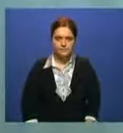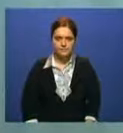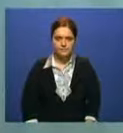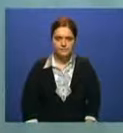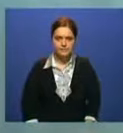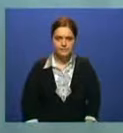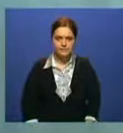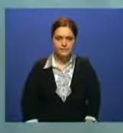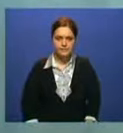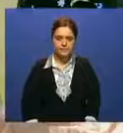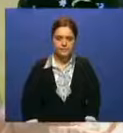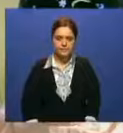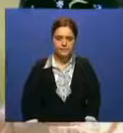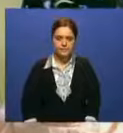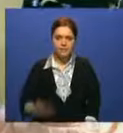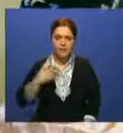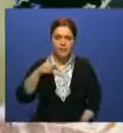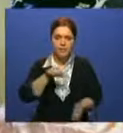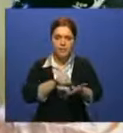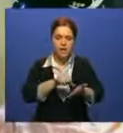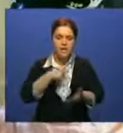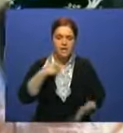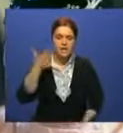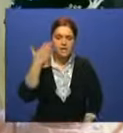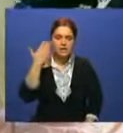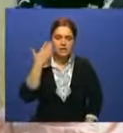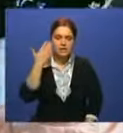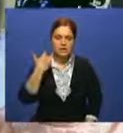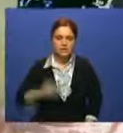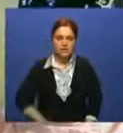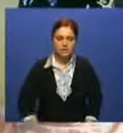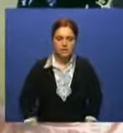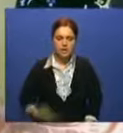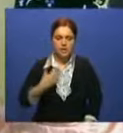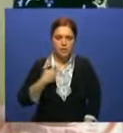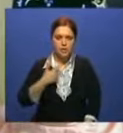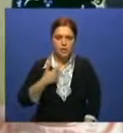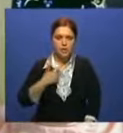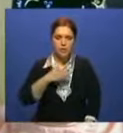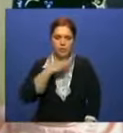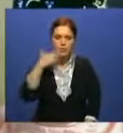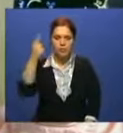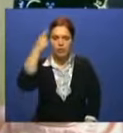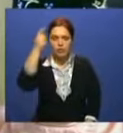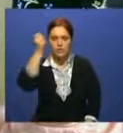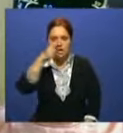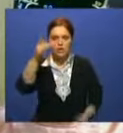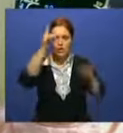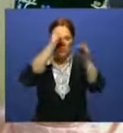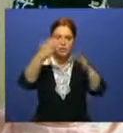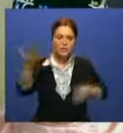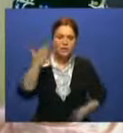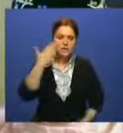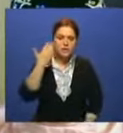мы представляем татаров получается и вот мы очень много узнали про культуру татару